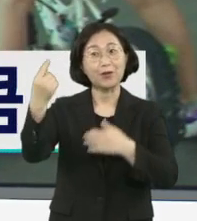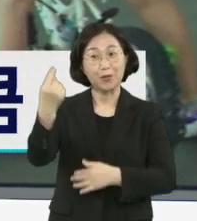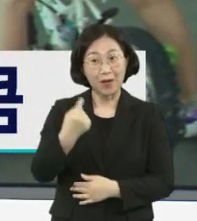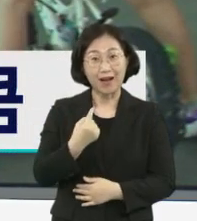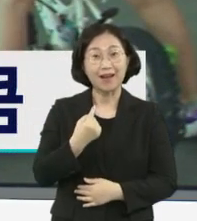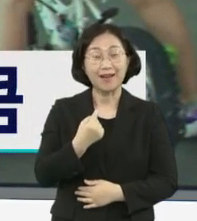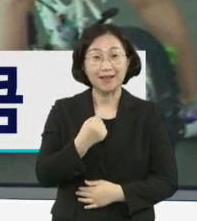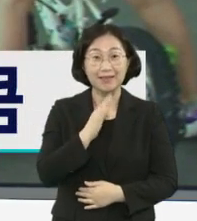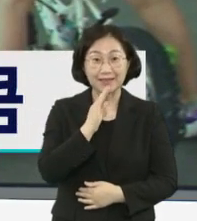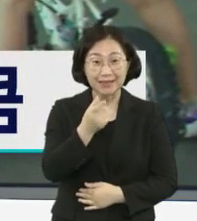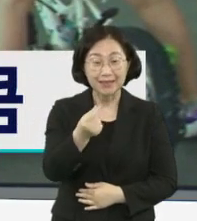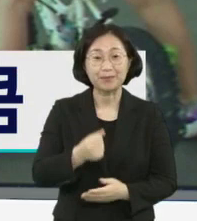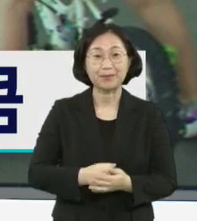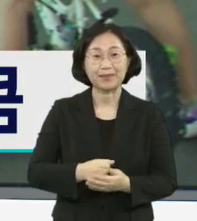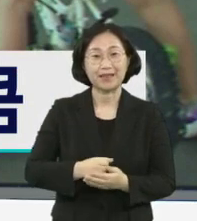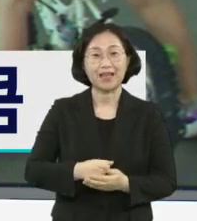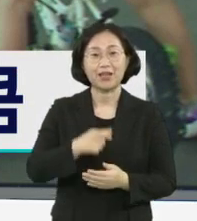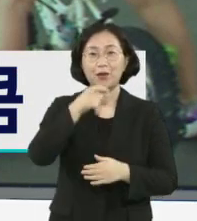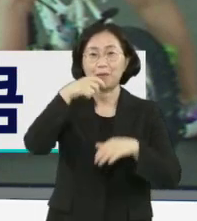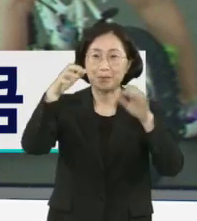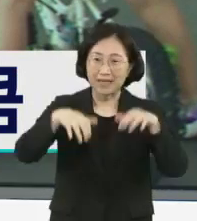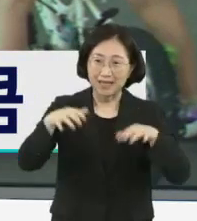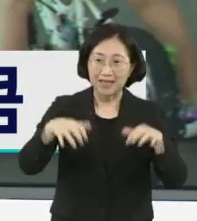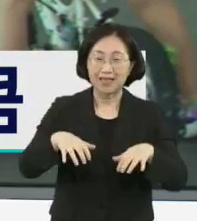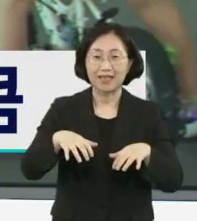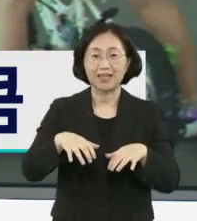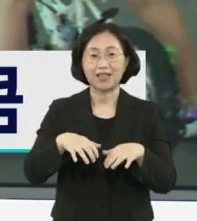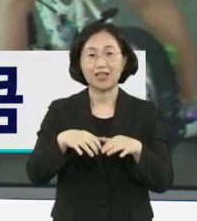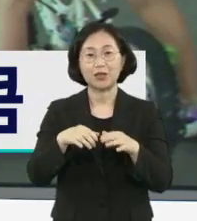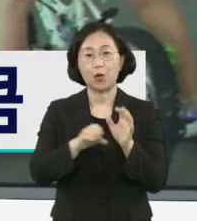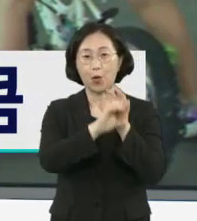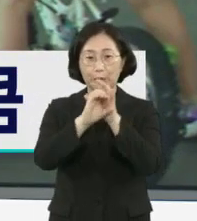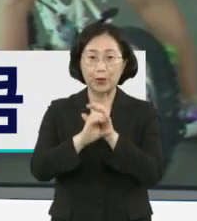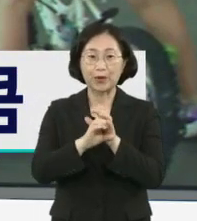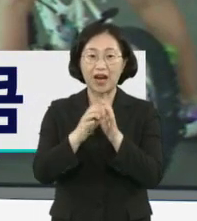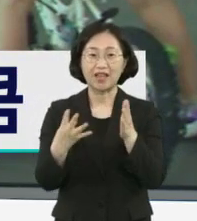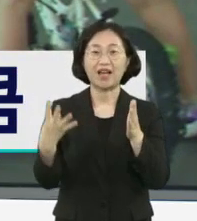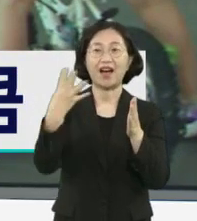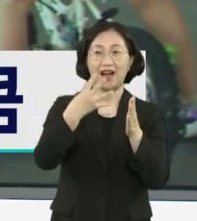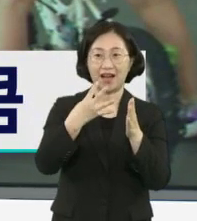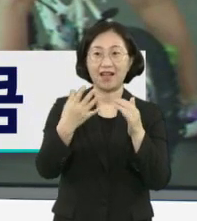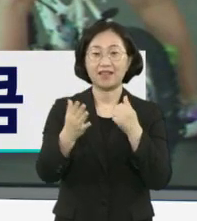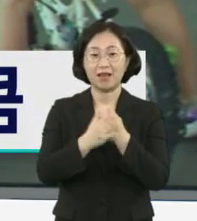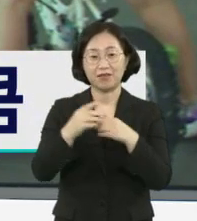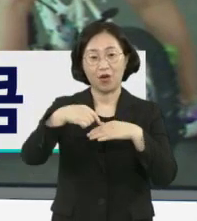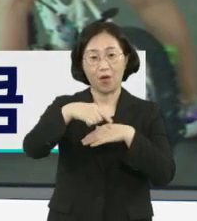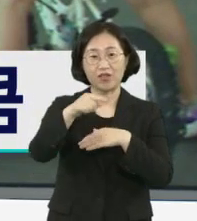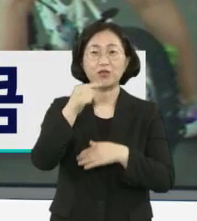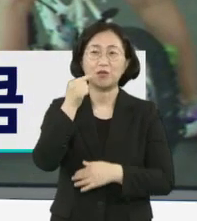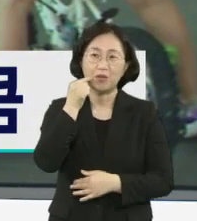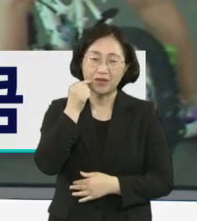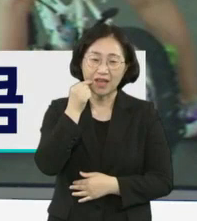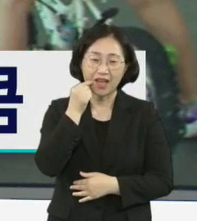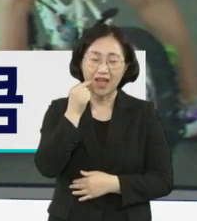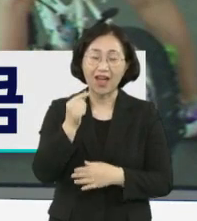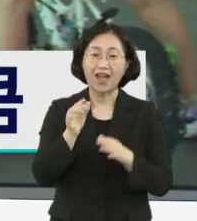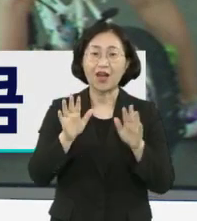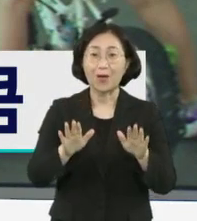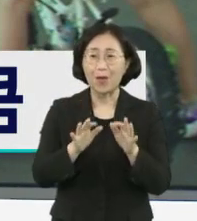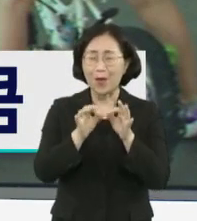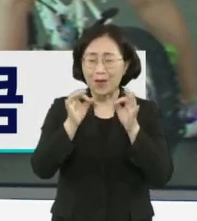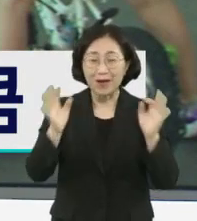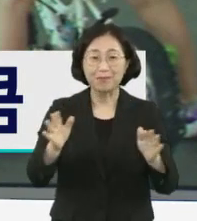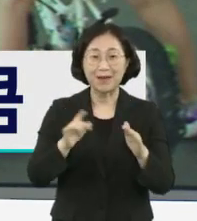다가왔습니다. 주말마다 내렸던 비와 코로나 4단계로 그동안 외출을 못했던 시민들은 오랜만에 집을